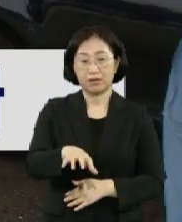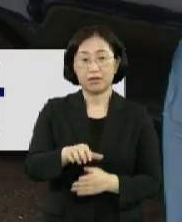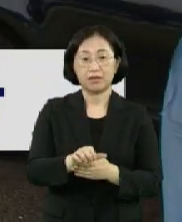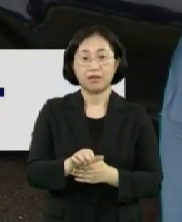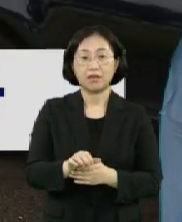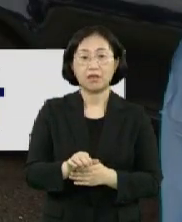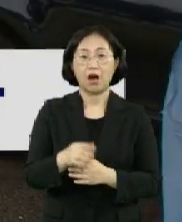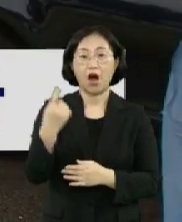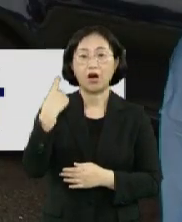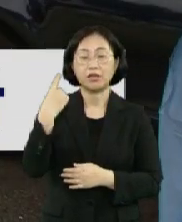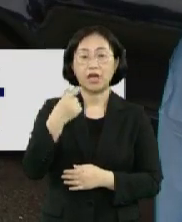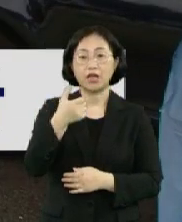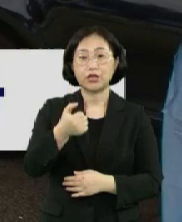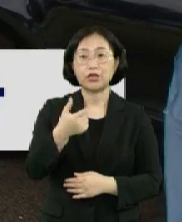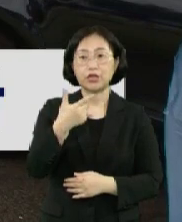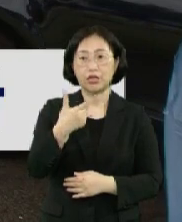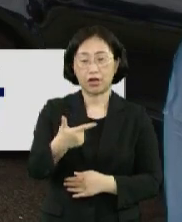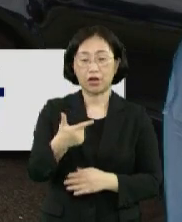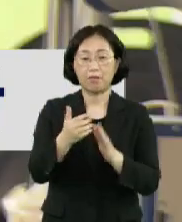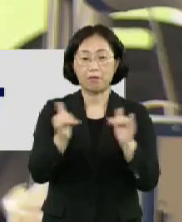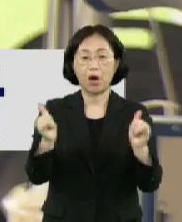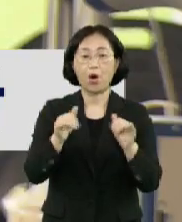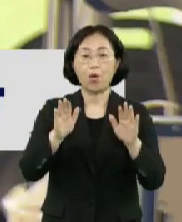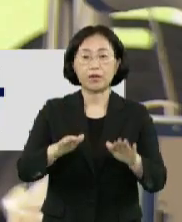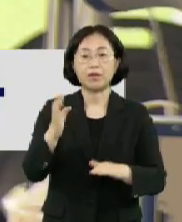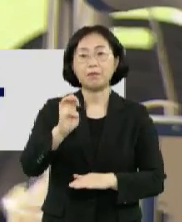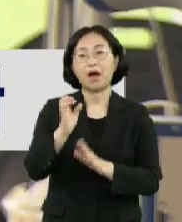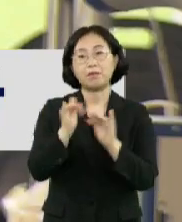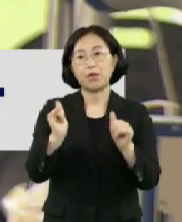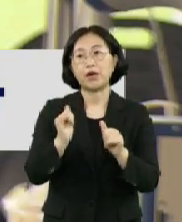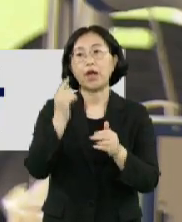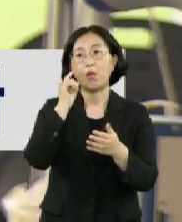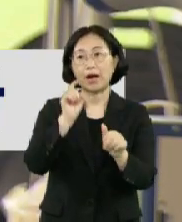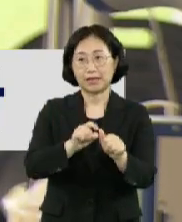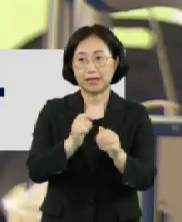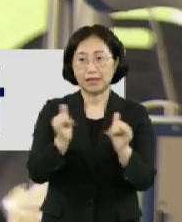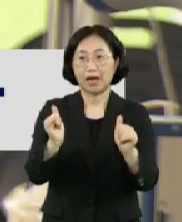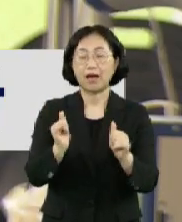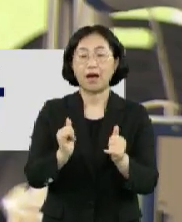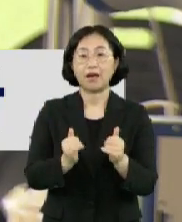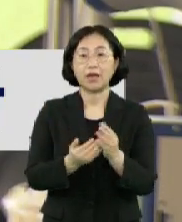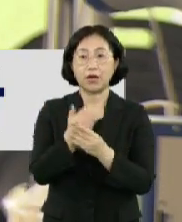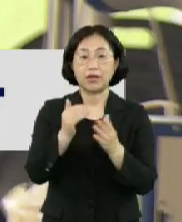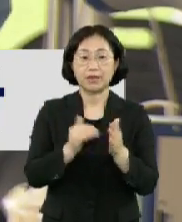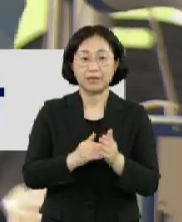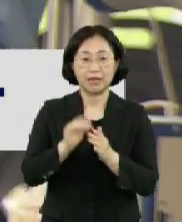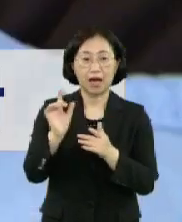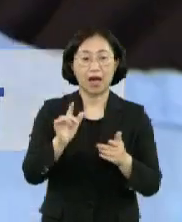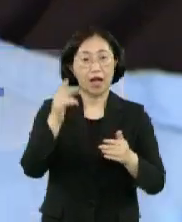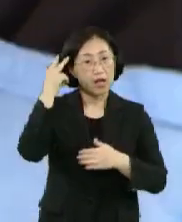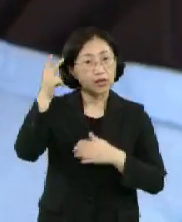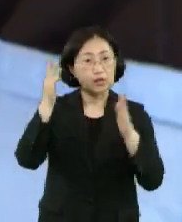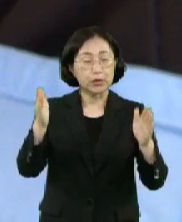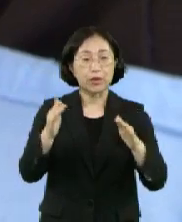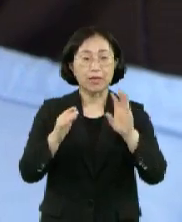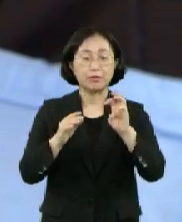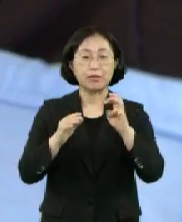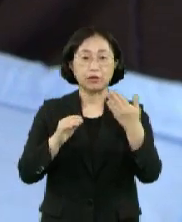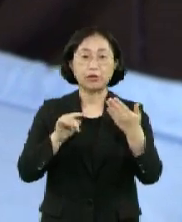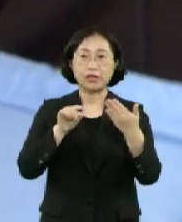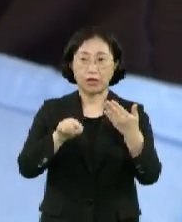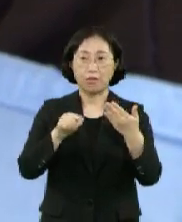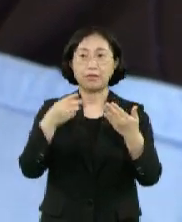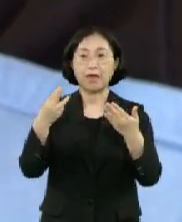풀리자마자 어제 56명에 이어 오늘도 40명이 넘는 확진자가 나왔습니다. 최근 일주일 평균 39.3명으로